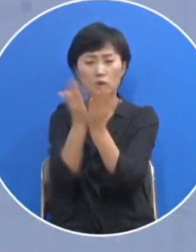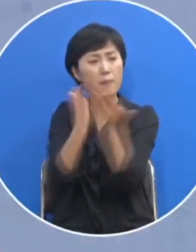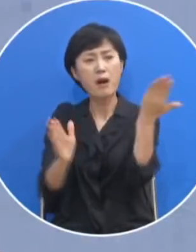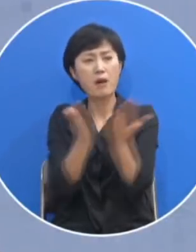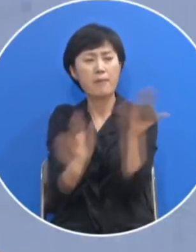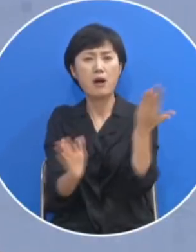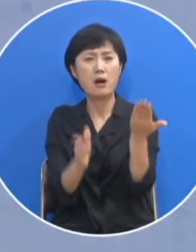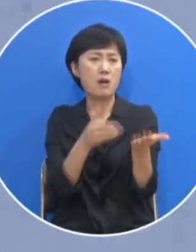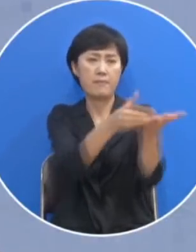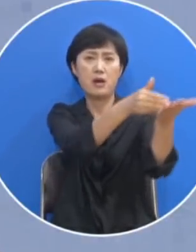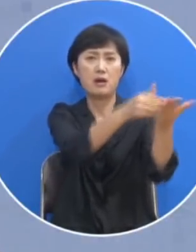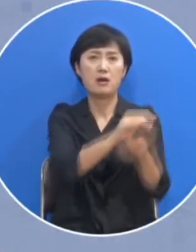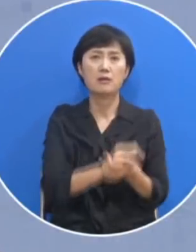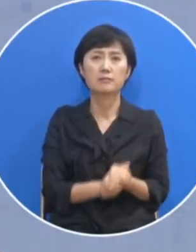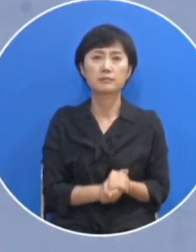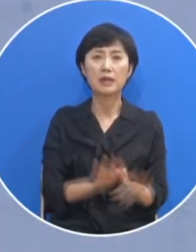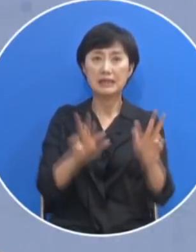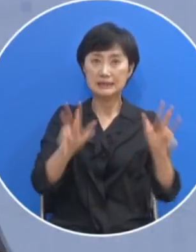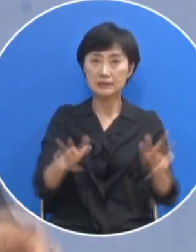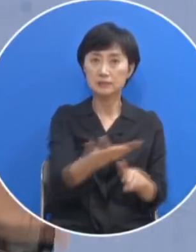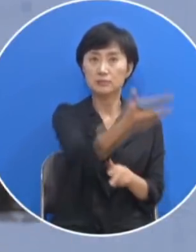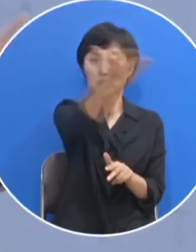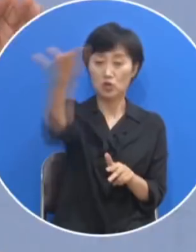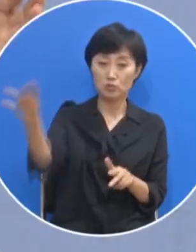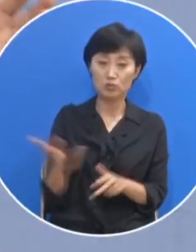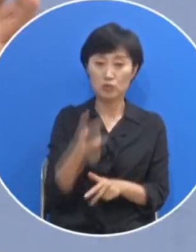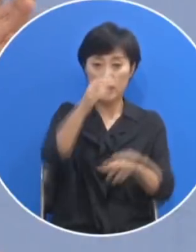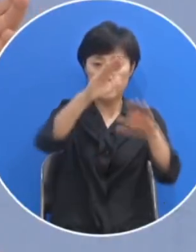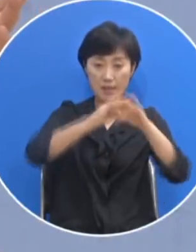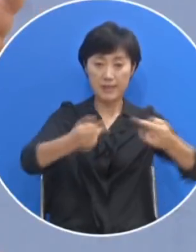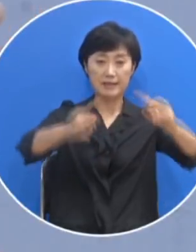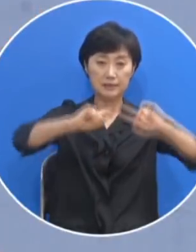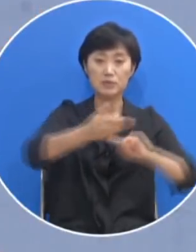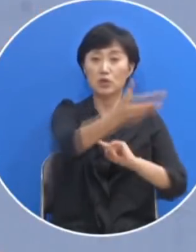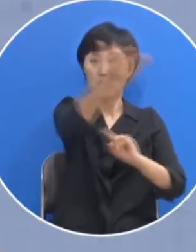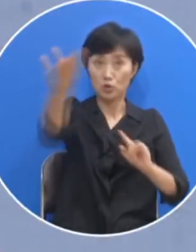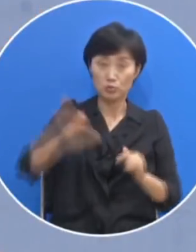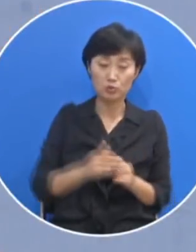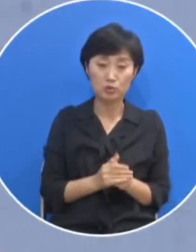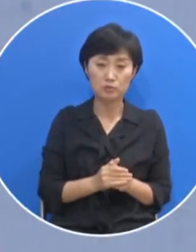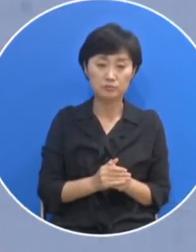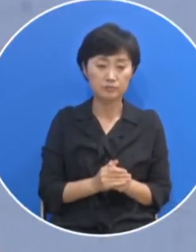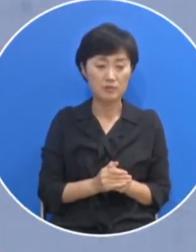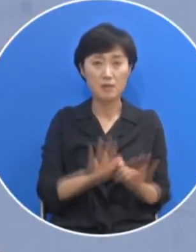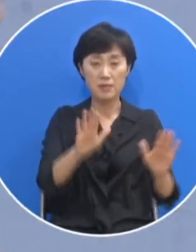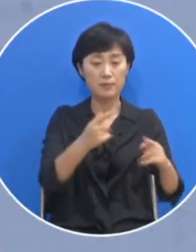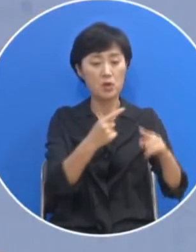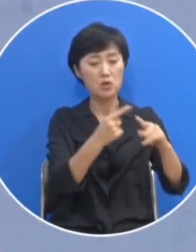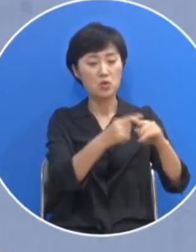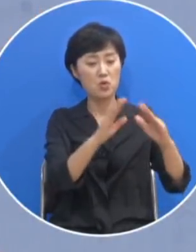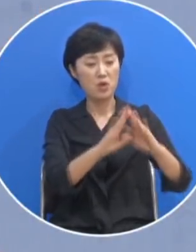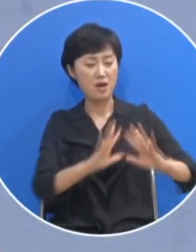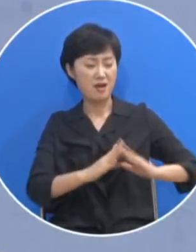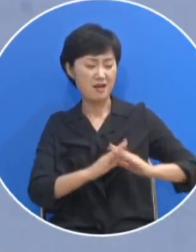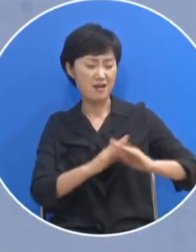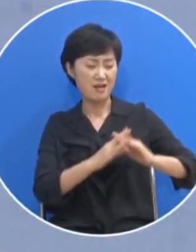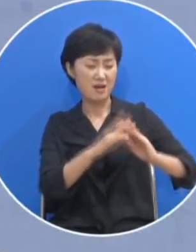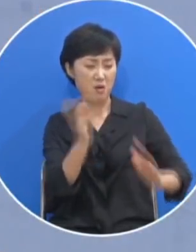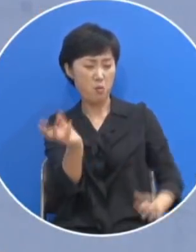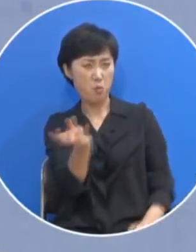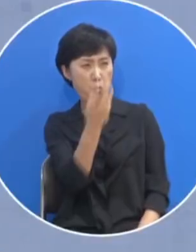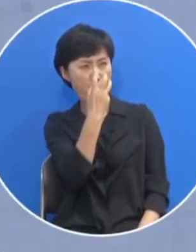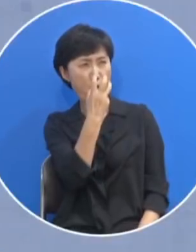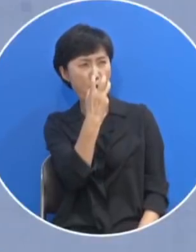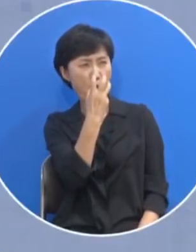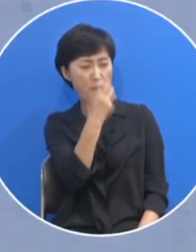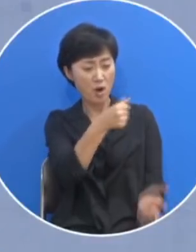지금 설교도 그는 여러분이 요 교회를 운명하게 짓고 뭐 아름다운걸 마리가 떠놓고 종놈 금방